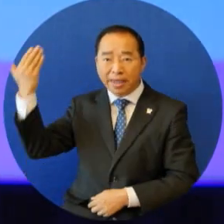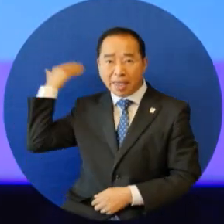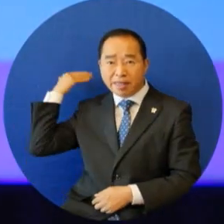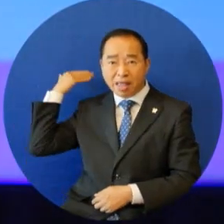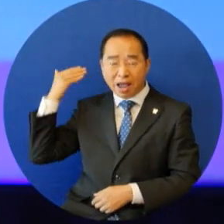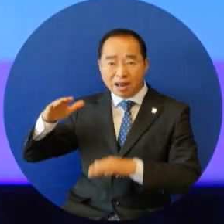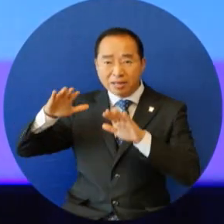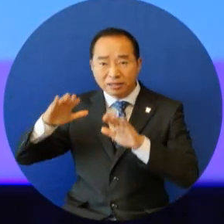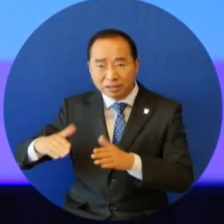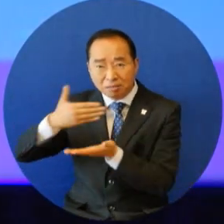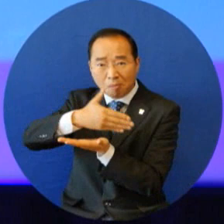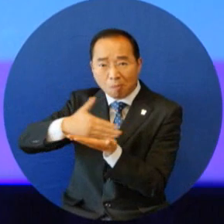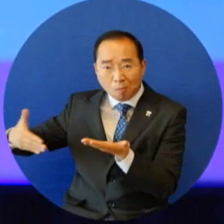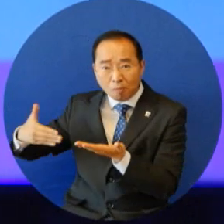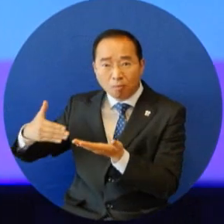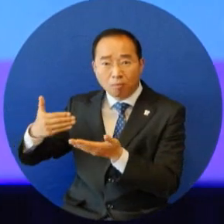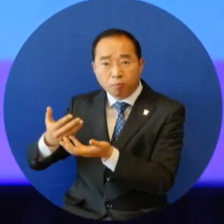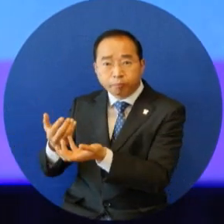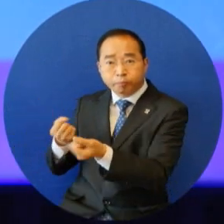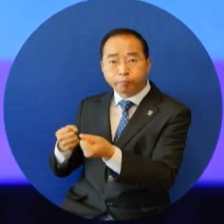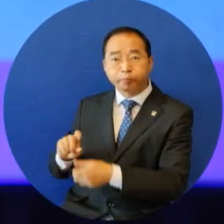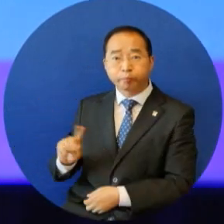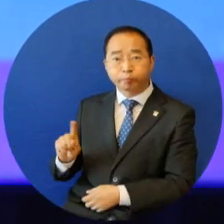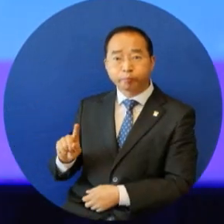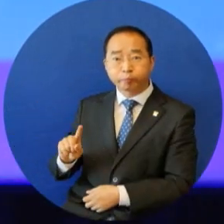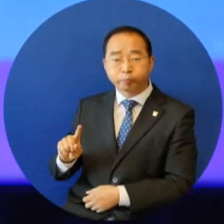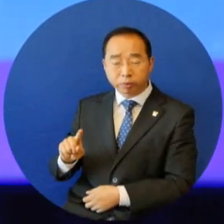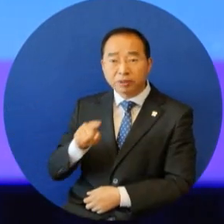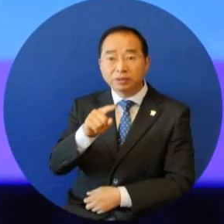근대 분기점으로 삼을까요?